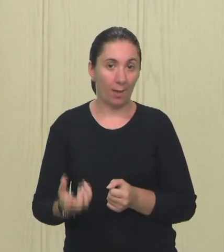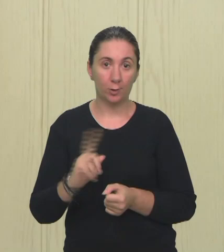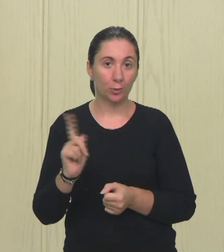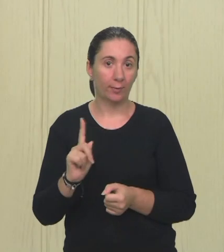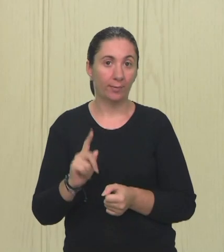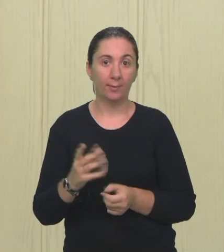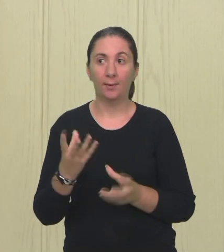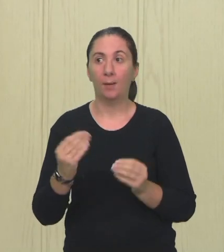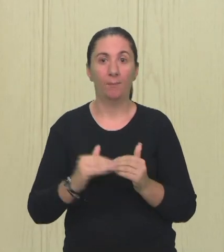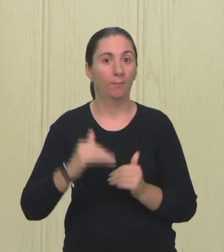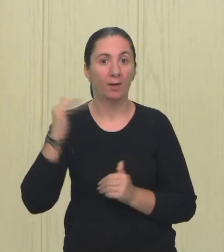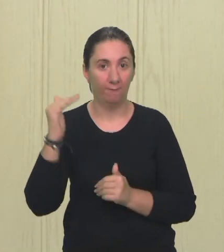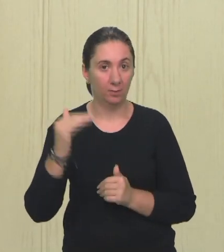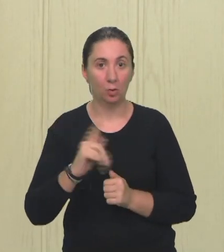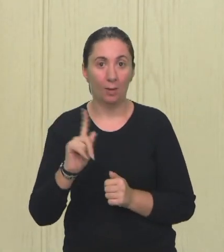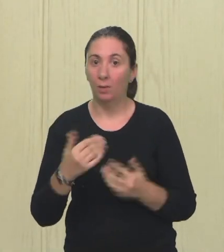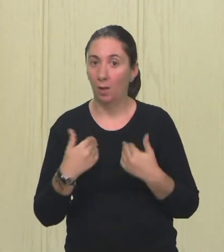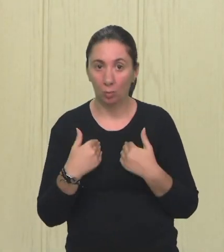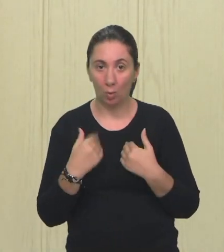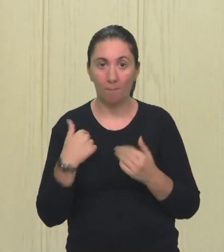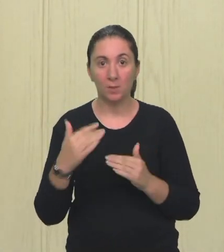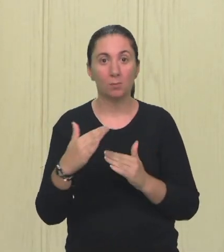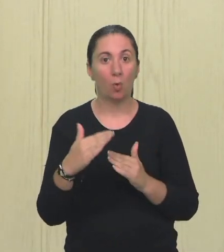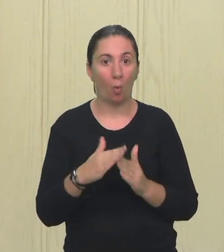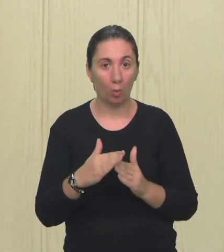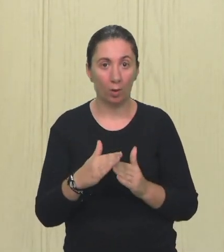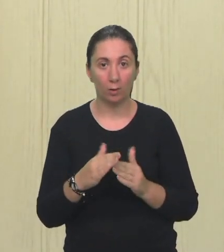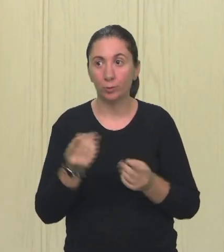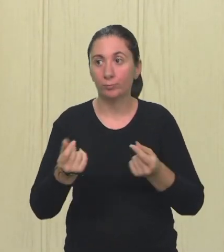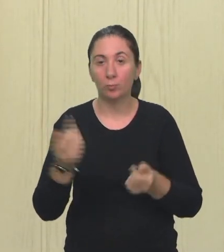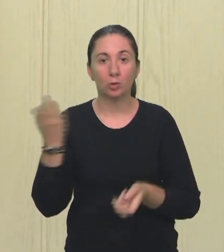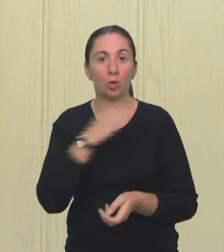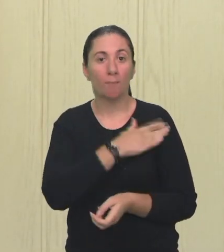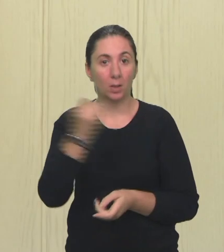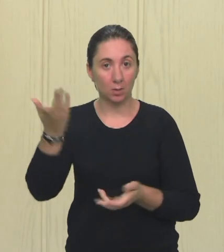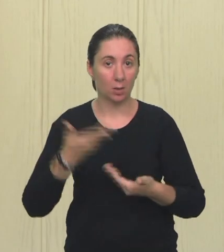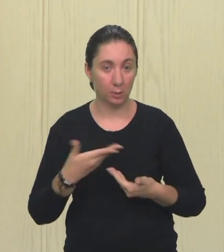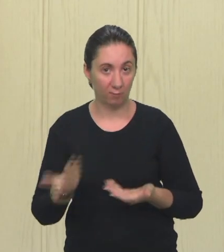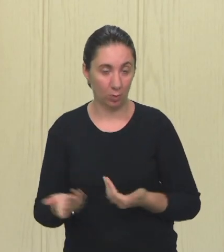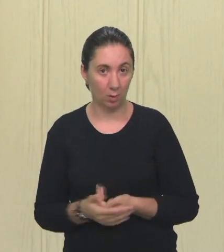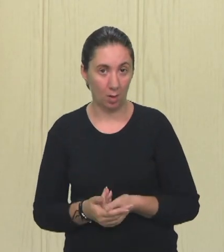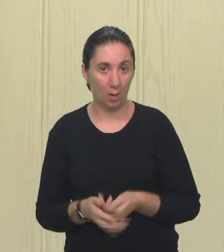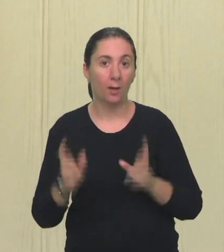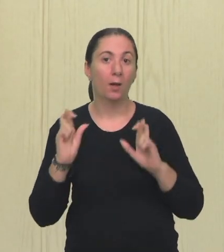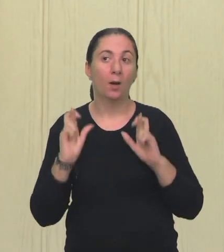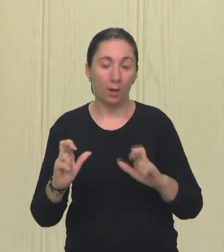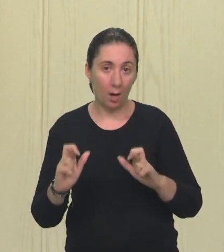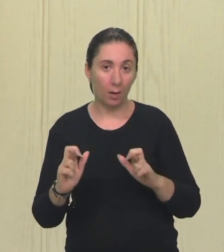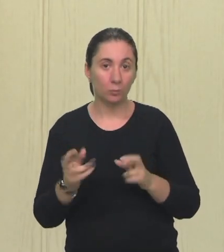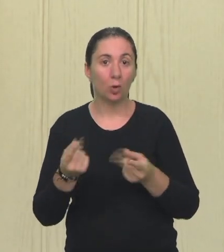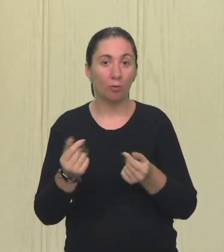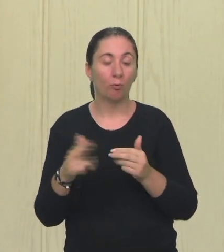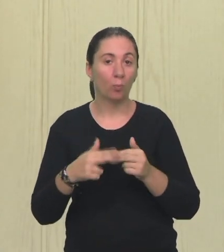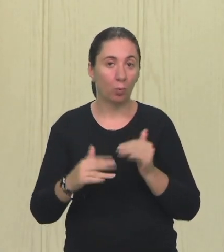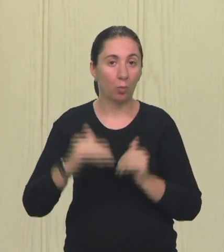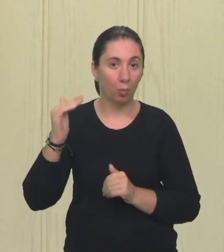nije nešto visoka, nije do nas, ograničeni smo u stvari sredstvima koje nam daje ministarstvo. Nadamo se da će se sredstva